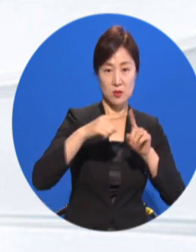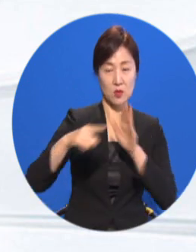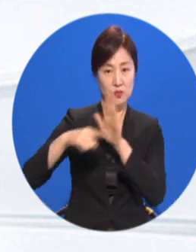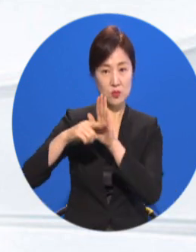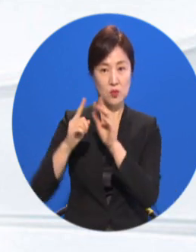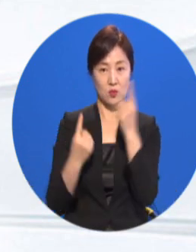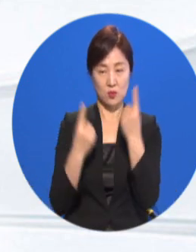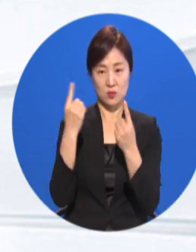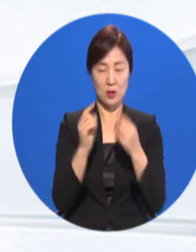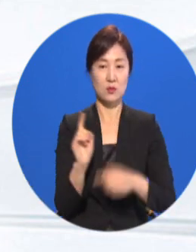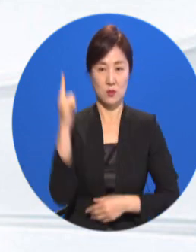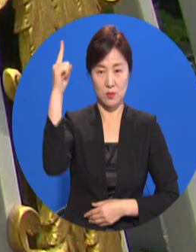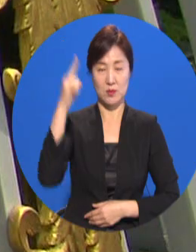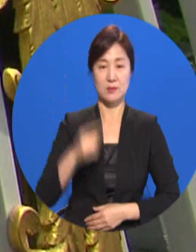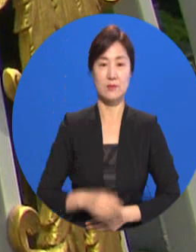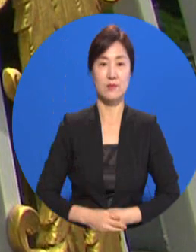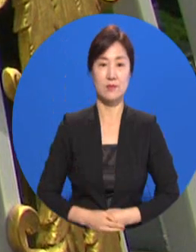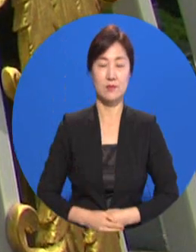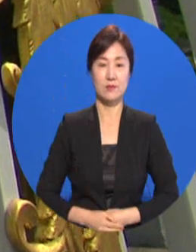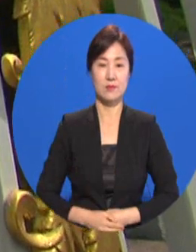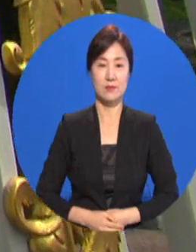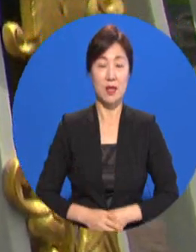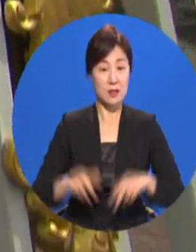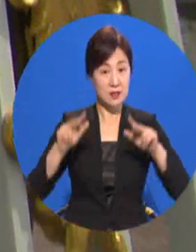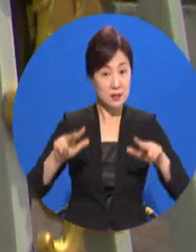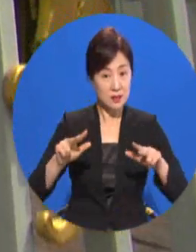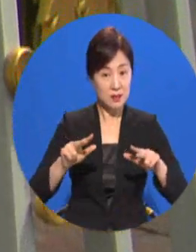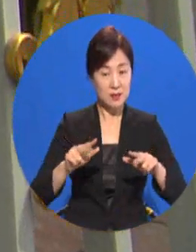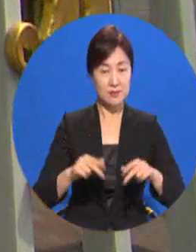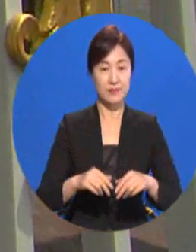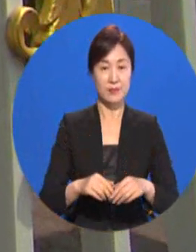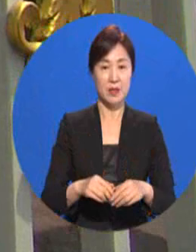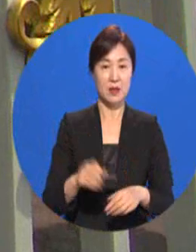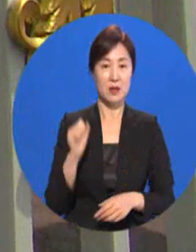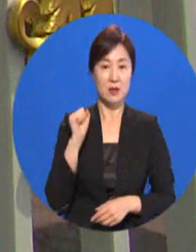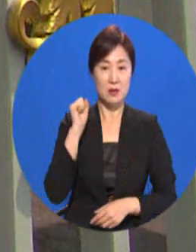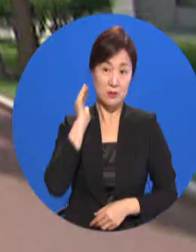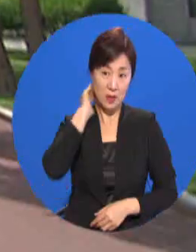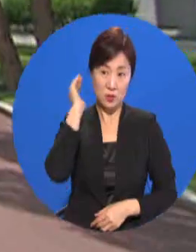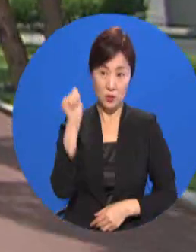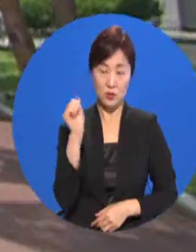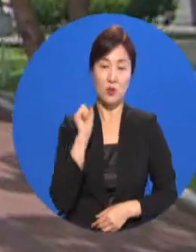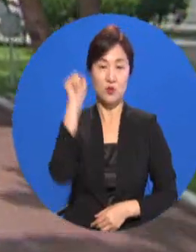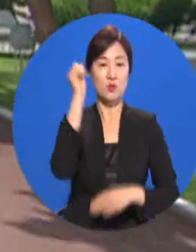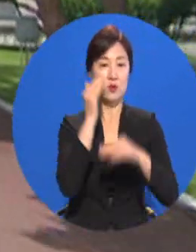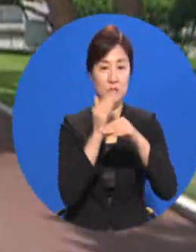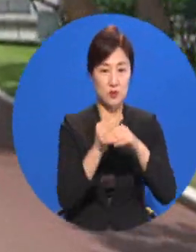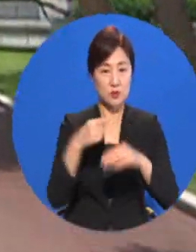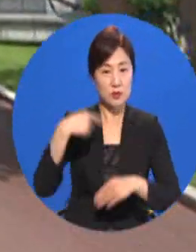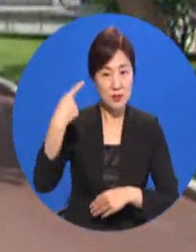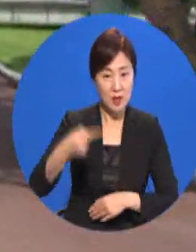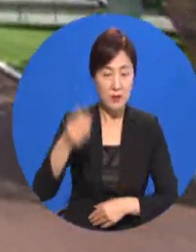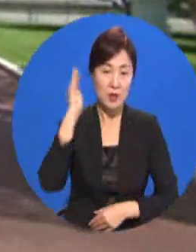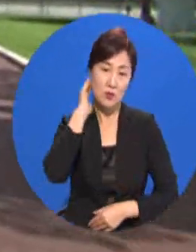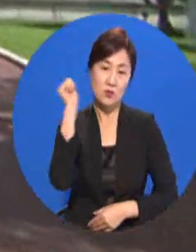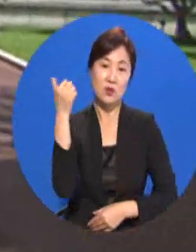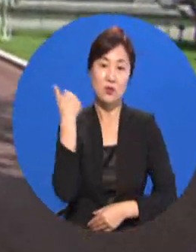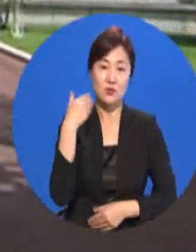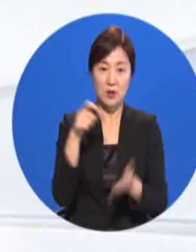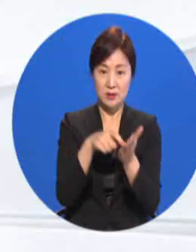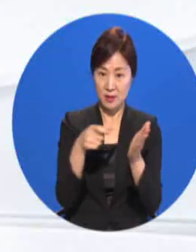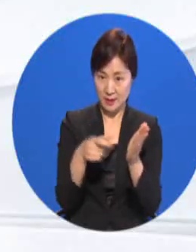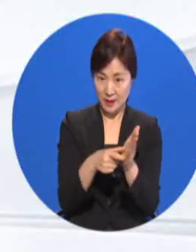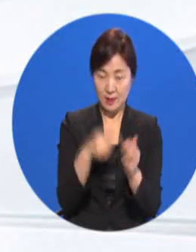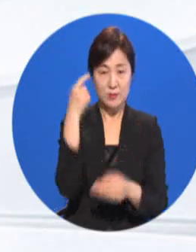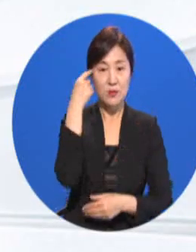높은 걸로 나타났습니다 현재 거론되고 있는 대통령 후보들 가운데 차기 대통령으로 누가 적합한 지 물었습니다